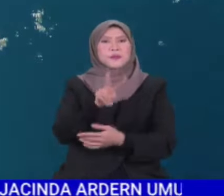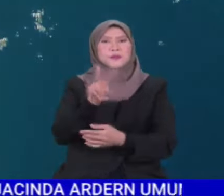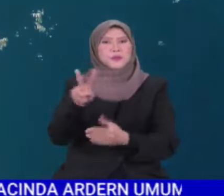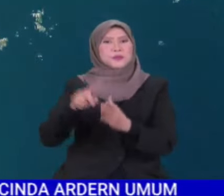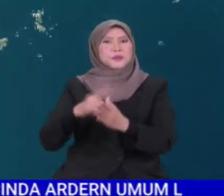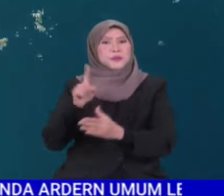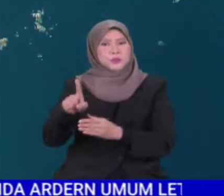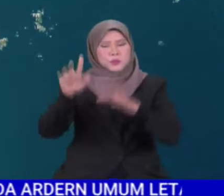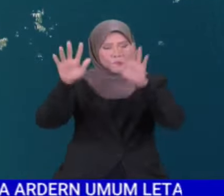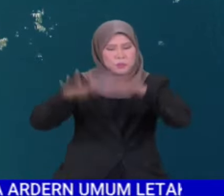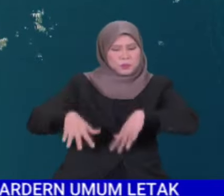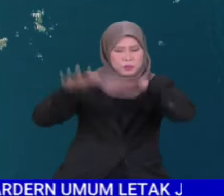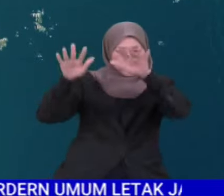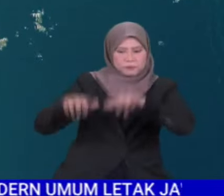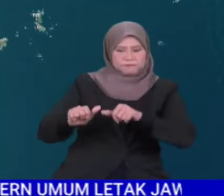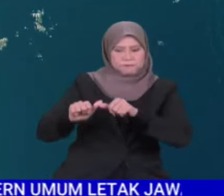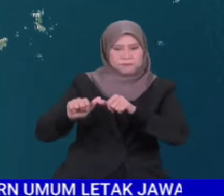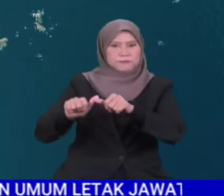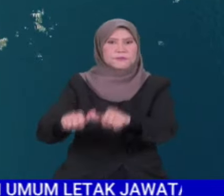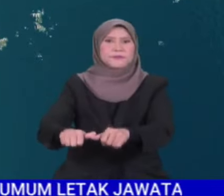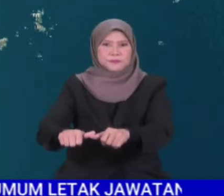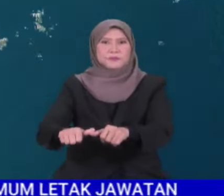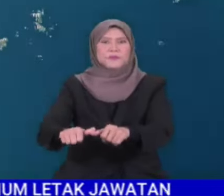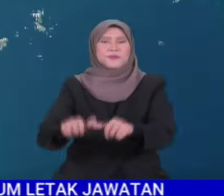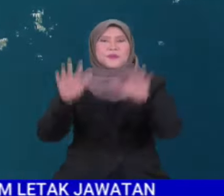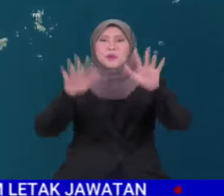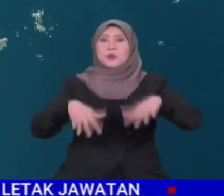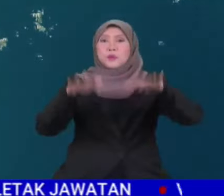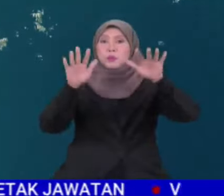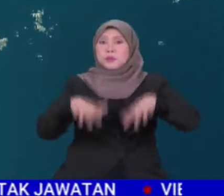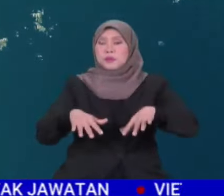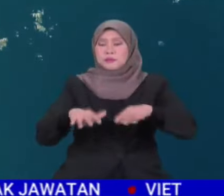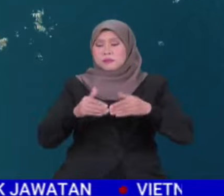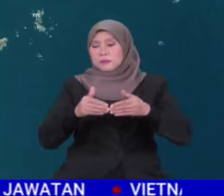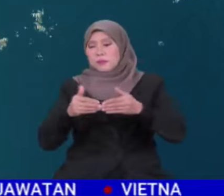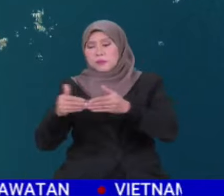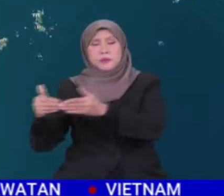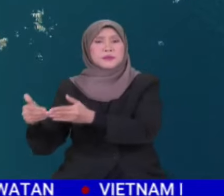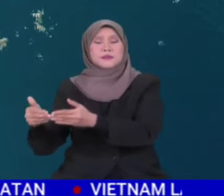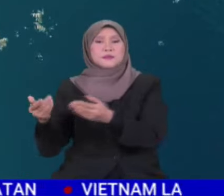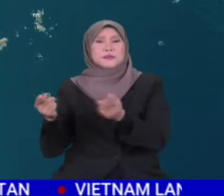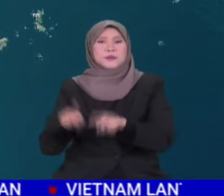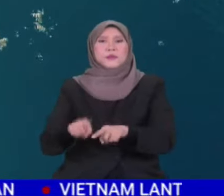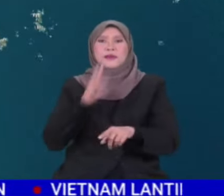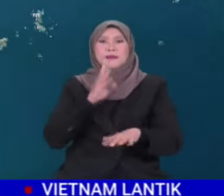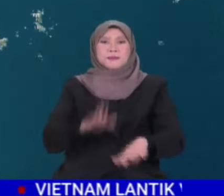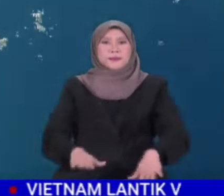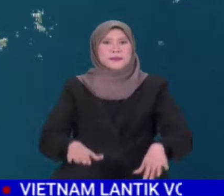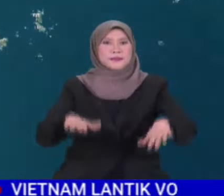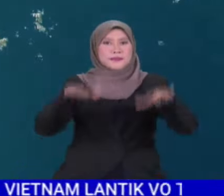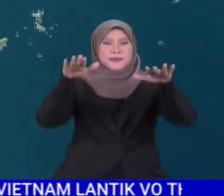Januari hujan berterusan boleh berlaku, dan harus diingatkan hujan yang berlaku secara berterusan boleh menyebabkan banjir di kawasan berkedudukan